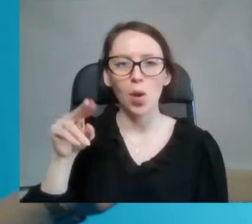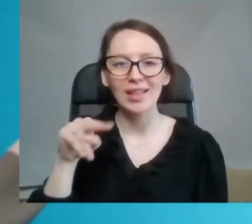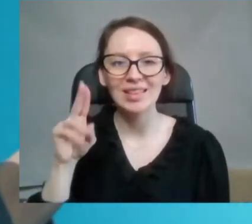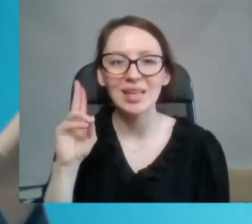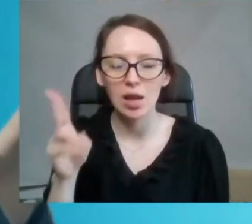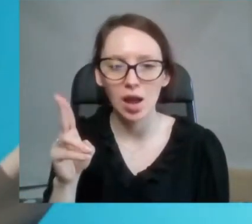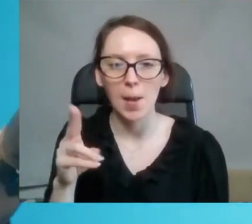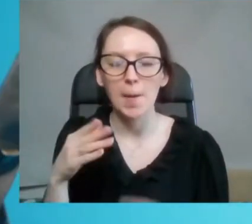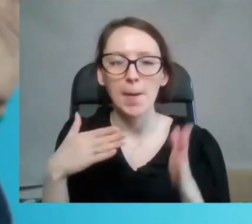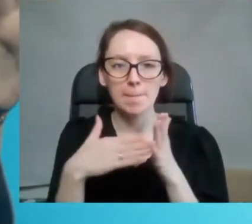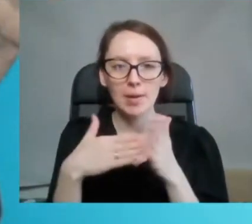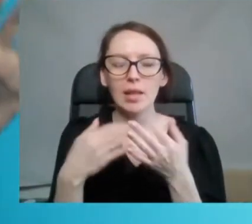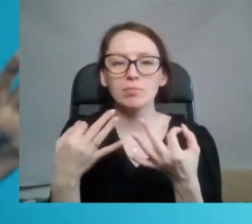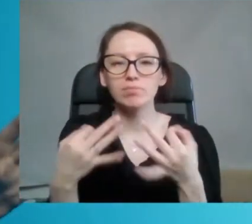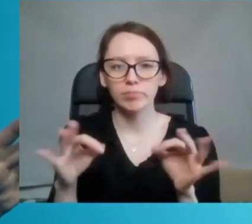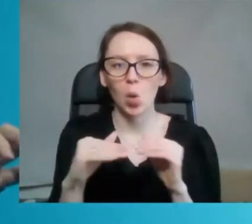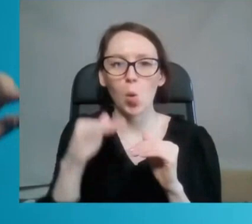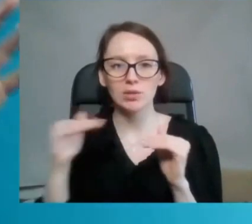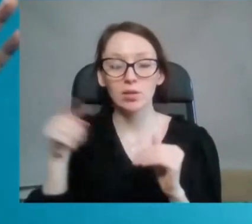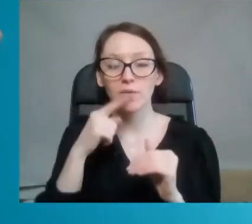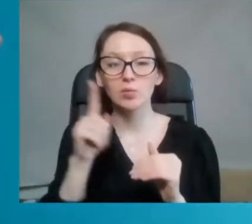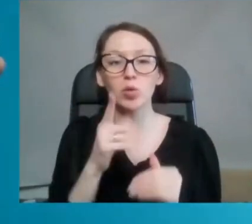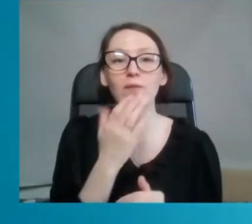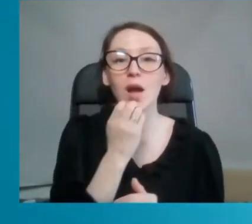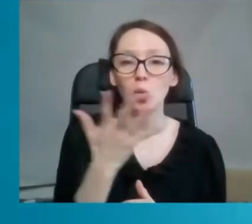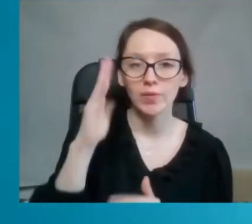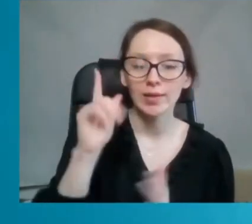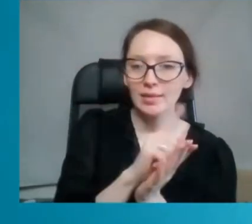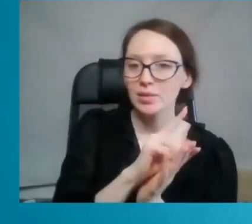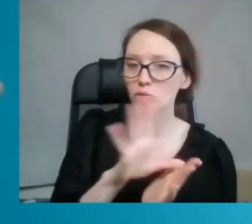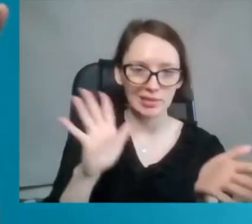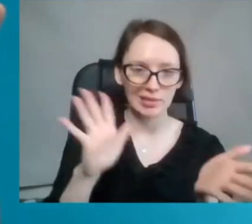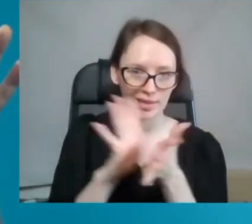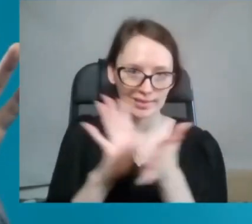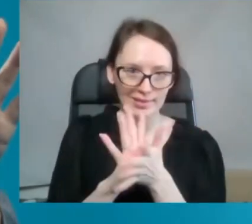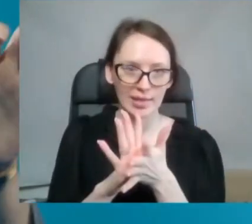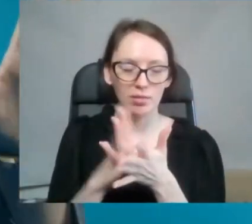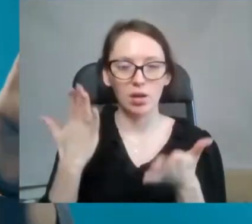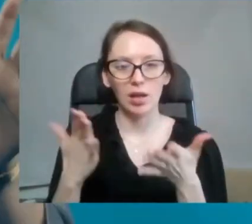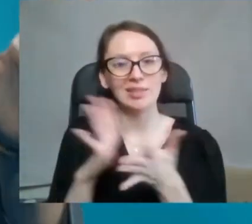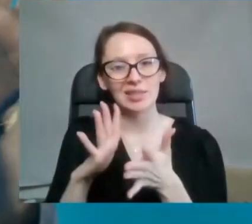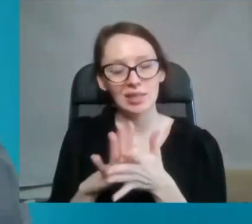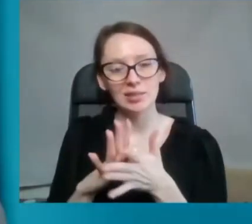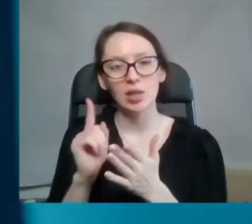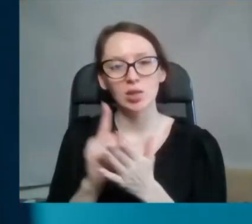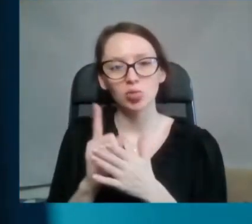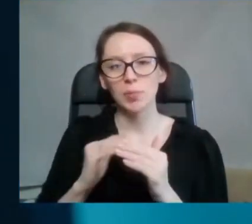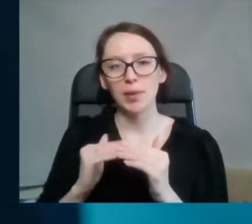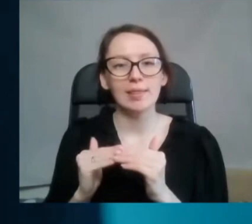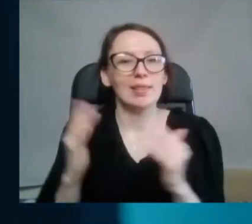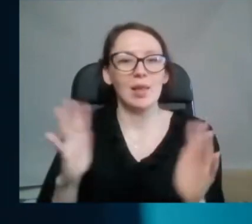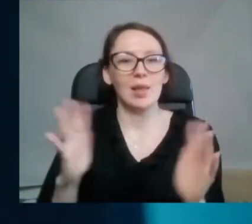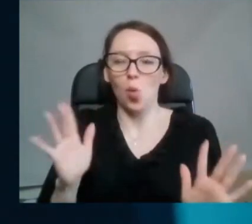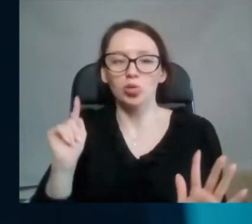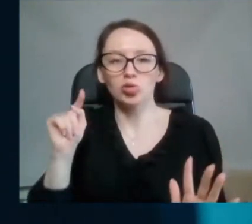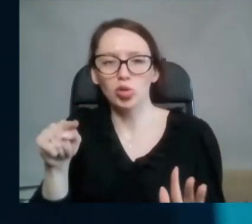концентраций. Они говорят, в хорошей воде не должно быть загрязнений. Или загрязнение должно быть не больше, чем.